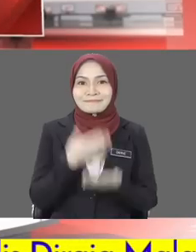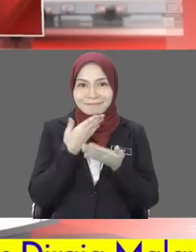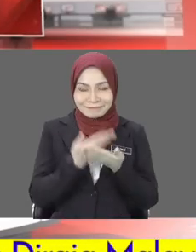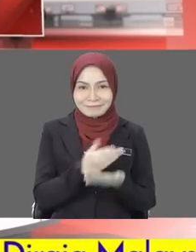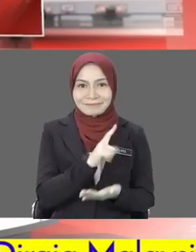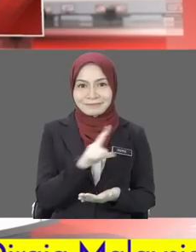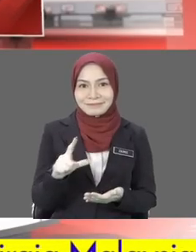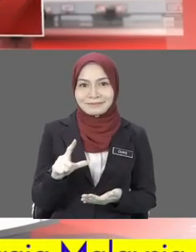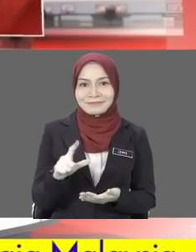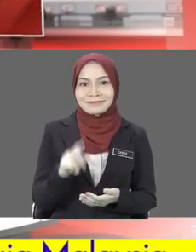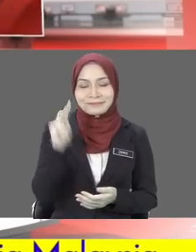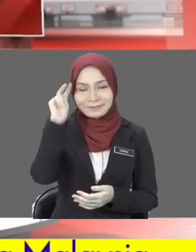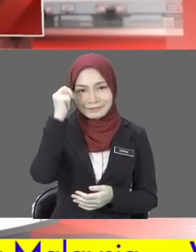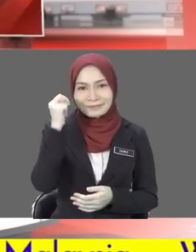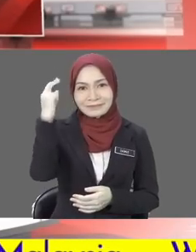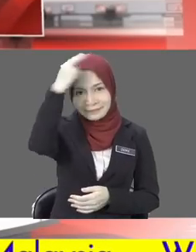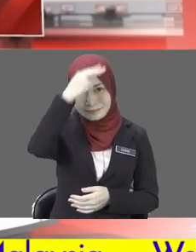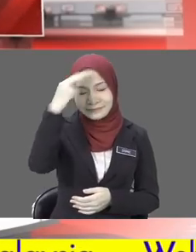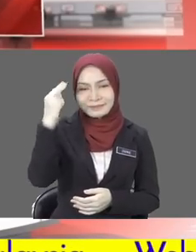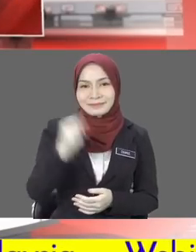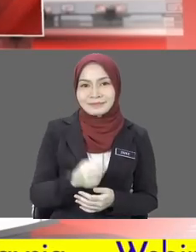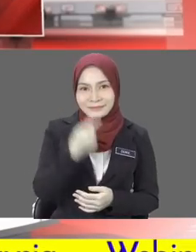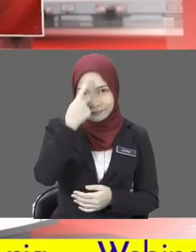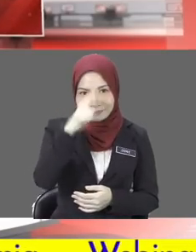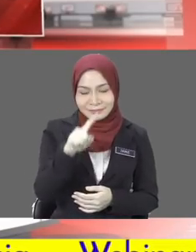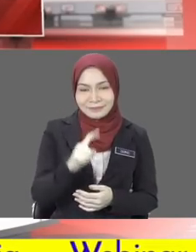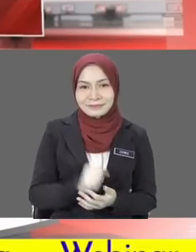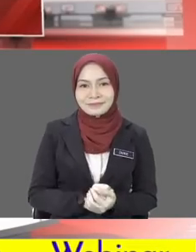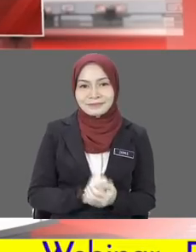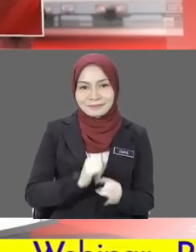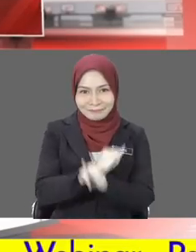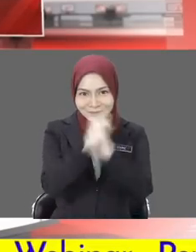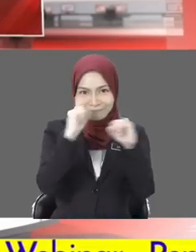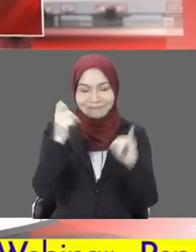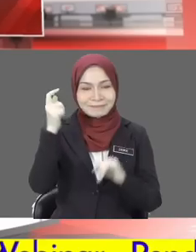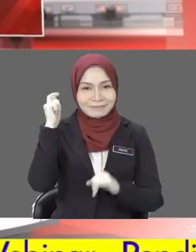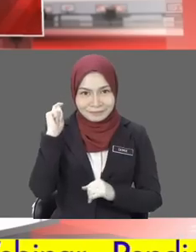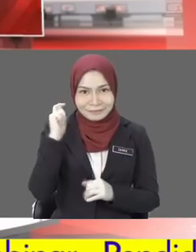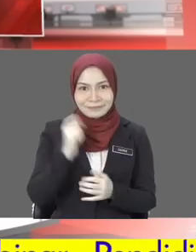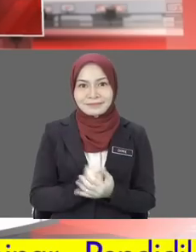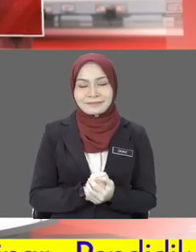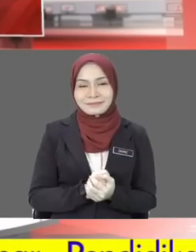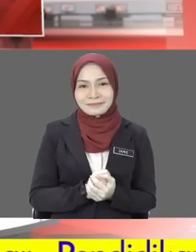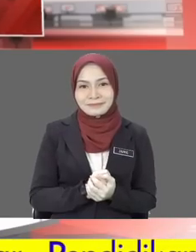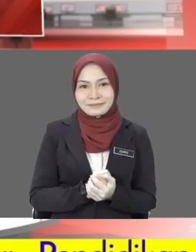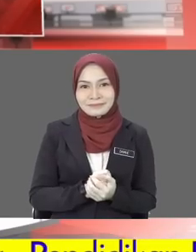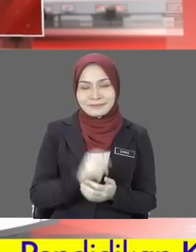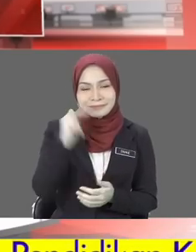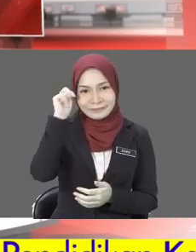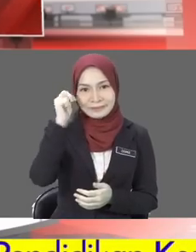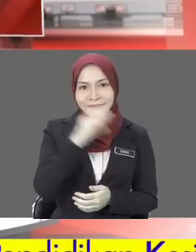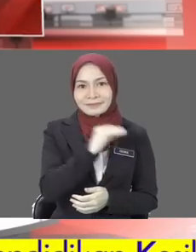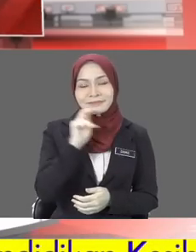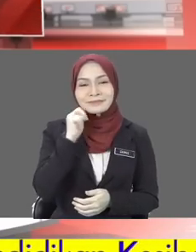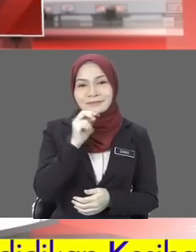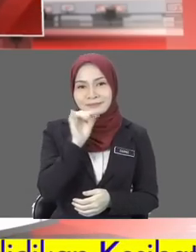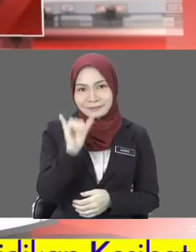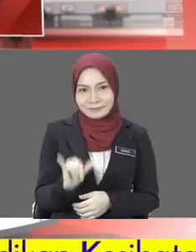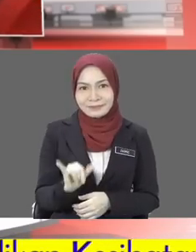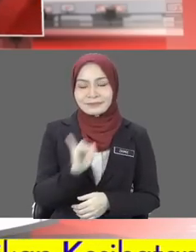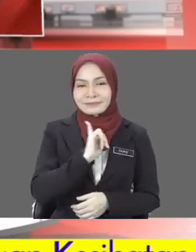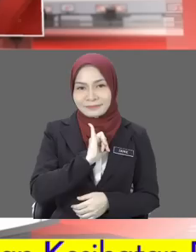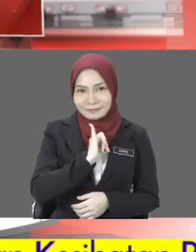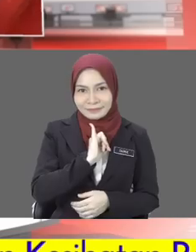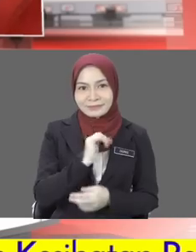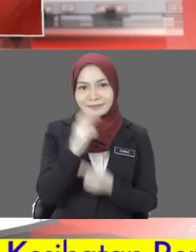Baiklah Tuhan Haji Terima kasih atas penerangan mengenai Tes Itu tadi Tuan dan perempuan yang dihormati